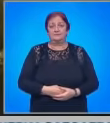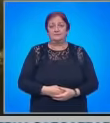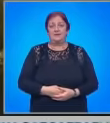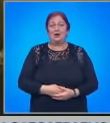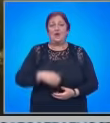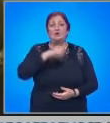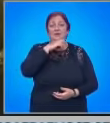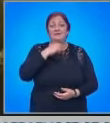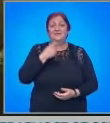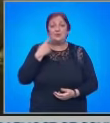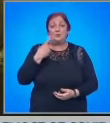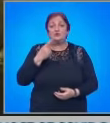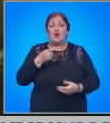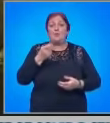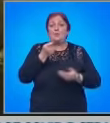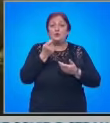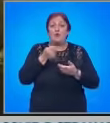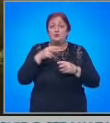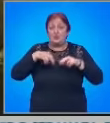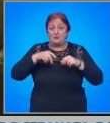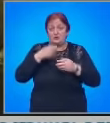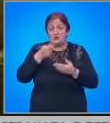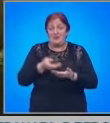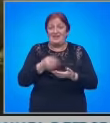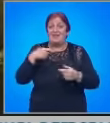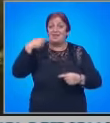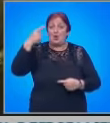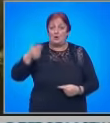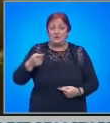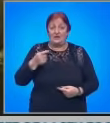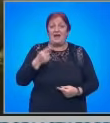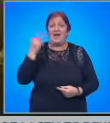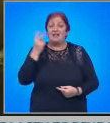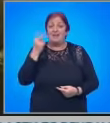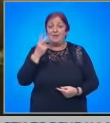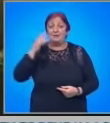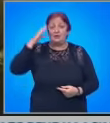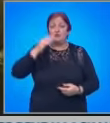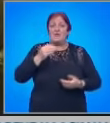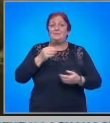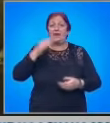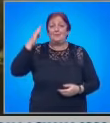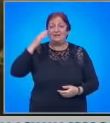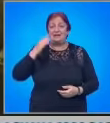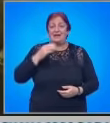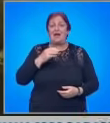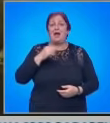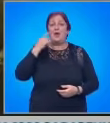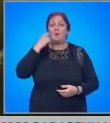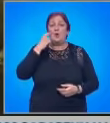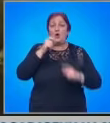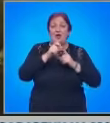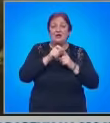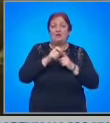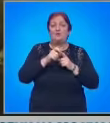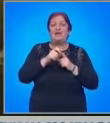От МВР съобщиха, че подробности по разследването ще бъдат дадени утре от двамата служебни министри Бойко Рашков и Виолета Комитова и